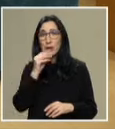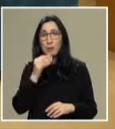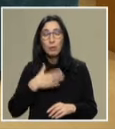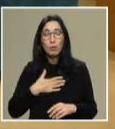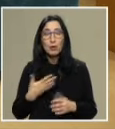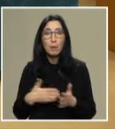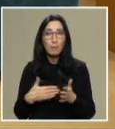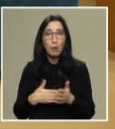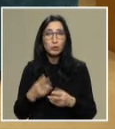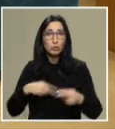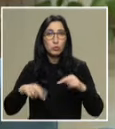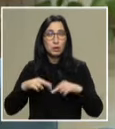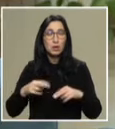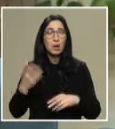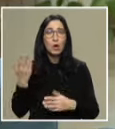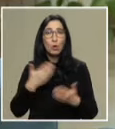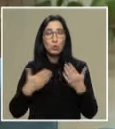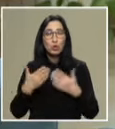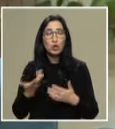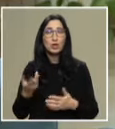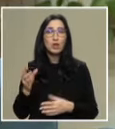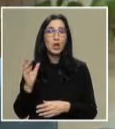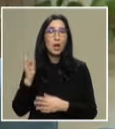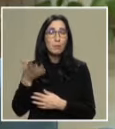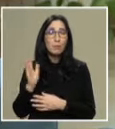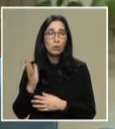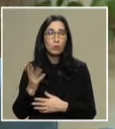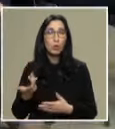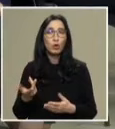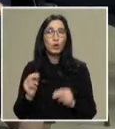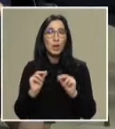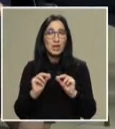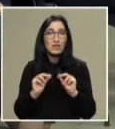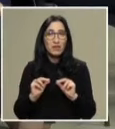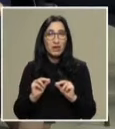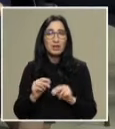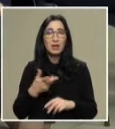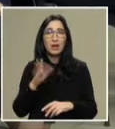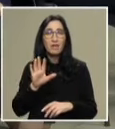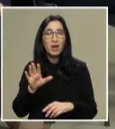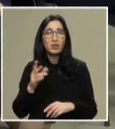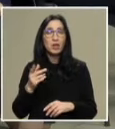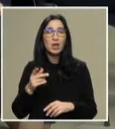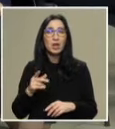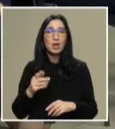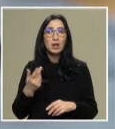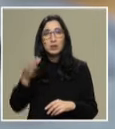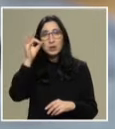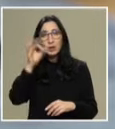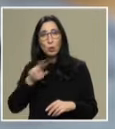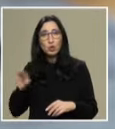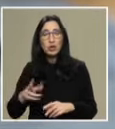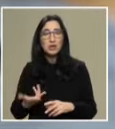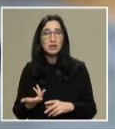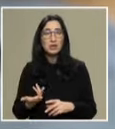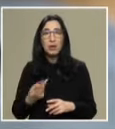повод, по който сте търсили училищния психолог или педагогическия съветник в училище, или ваши съученици, проблем, който ви вълнува, и бихте искали